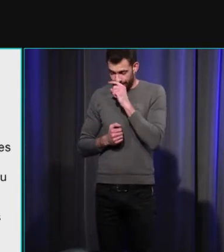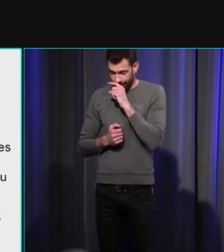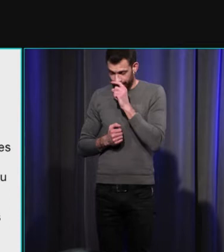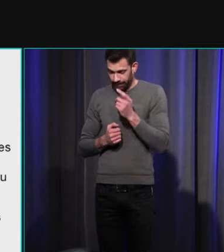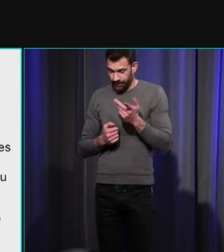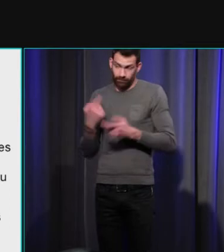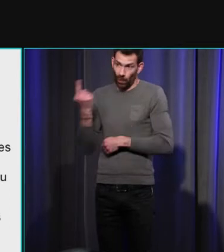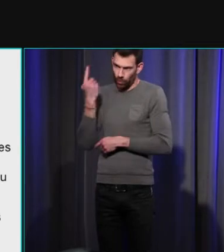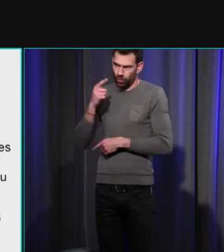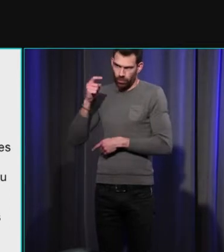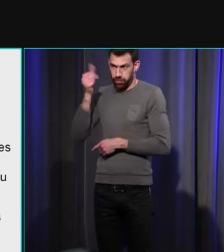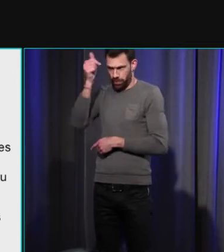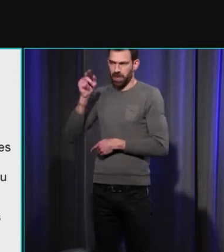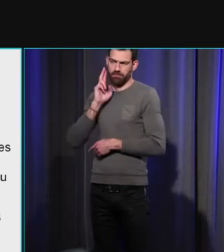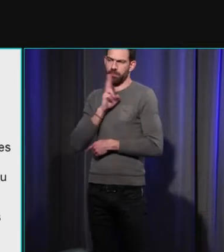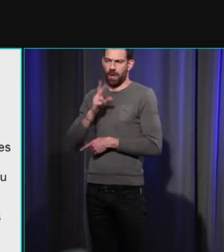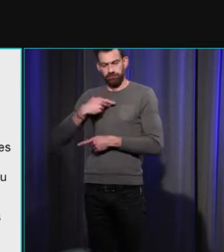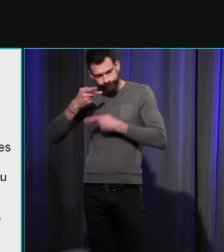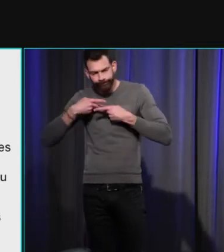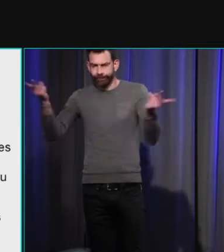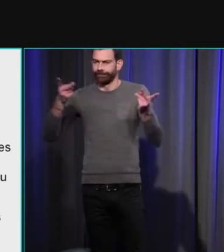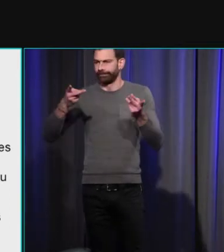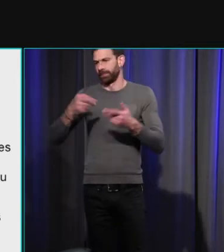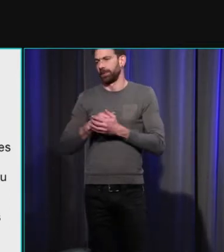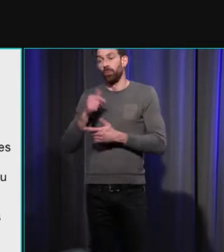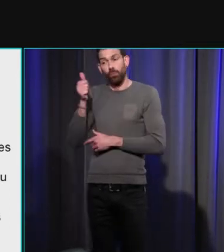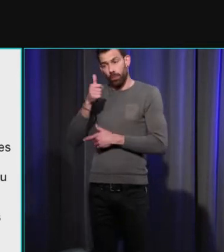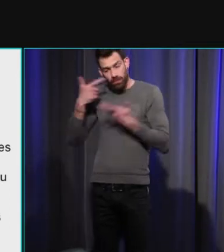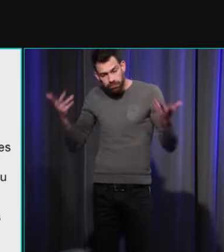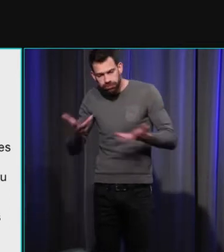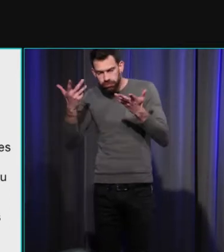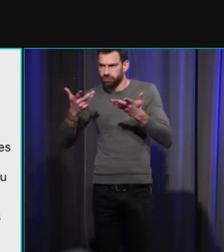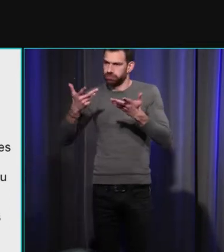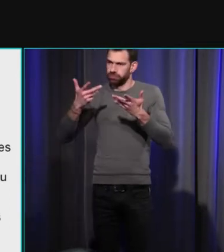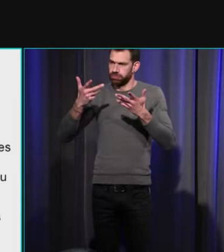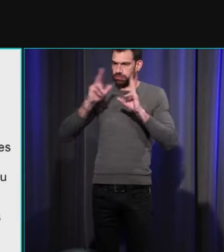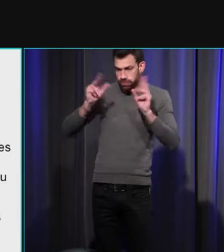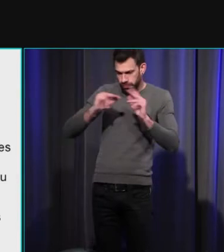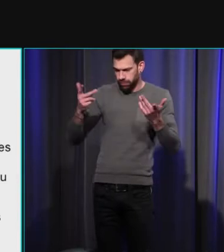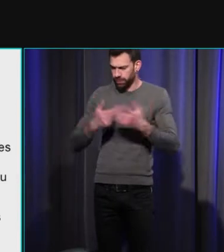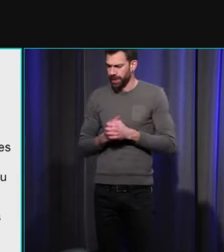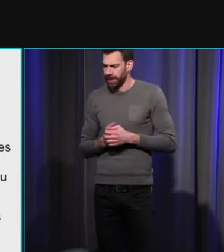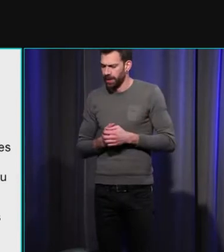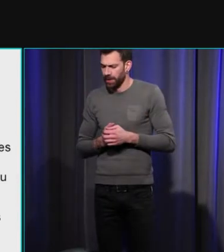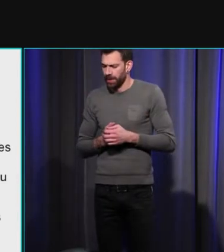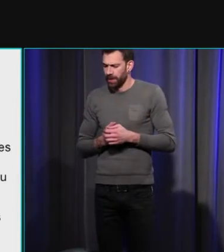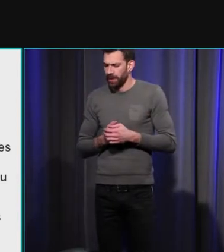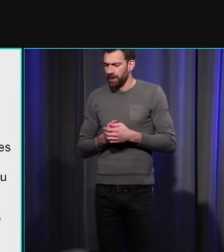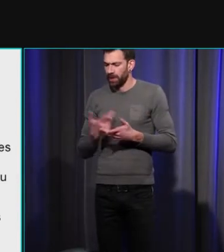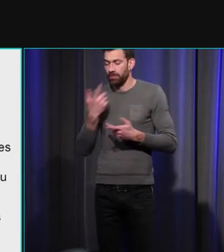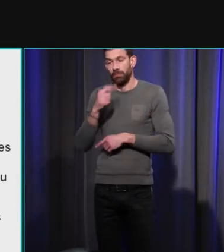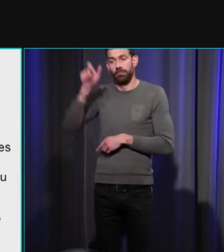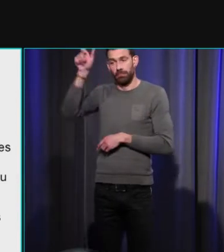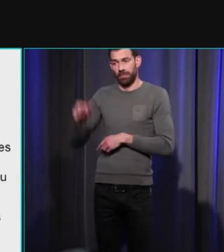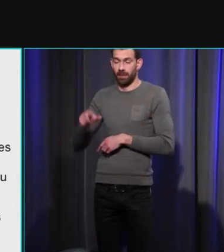une bulle de croisade le pape presse la croisade ou six ans les gars c'est à dire un représentant du pape